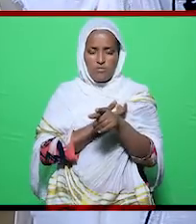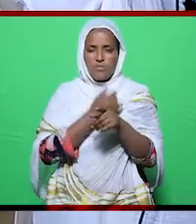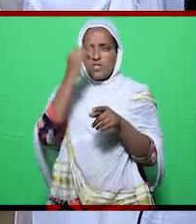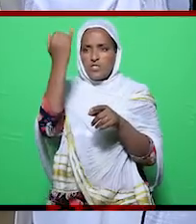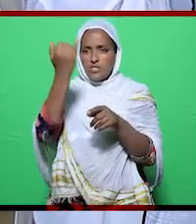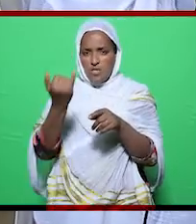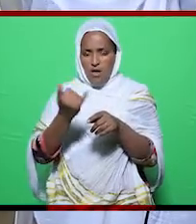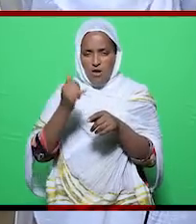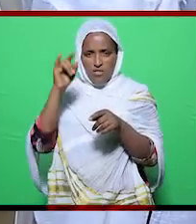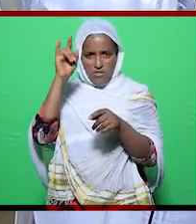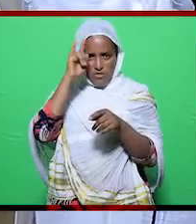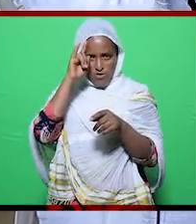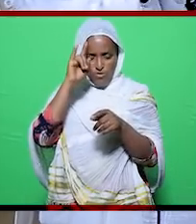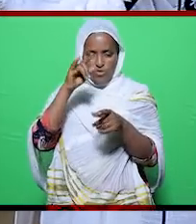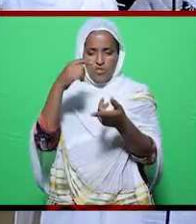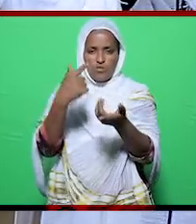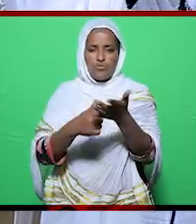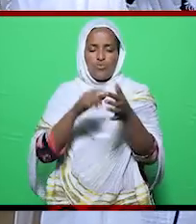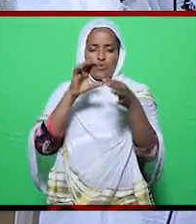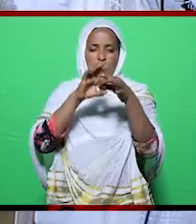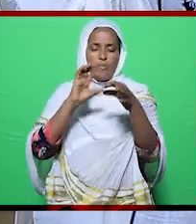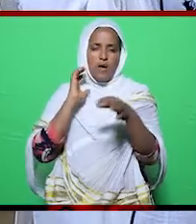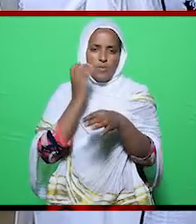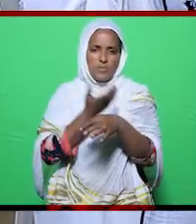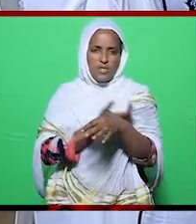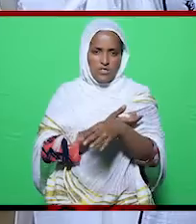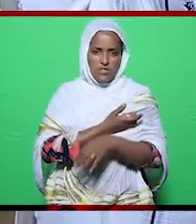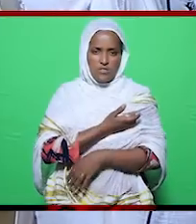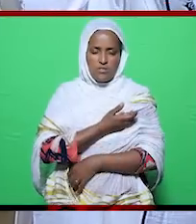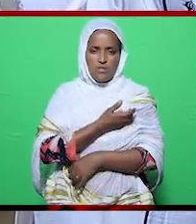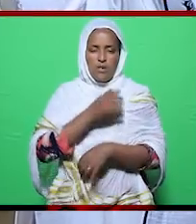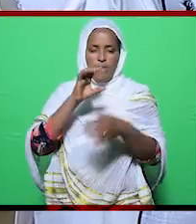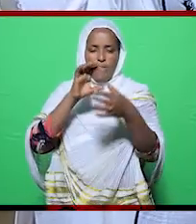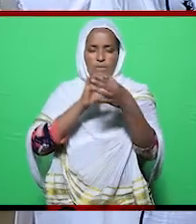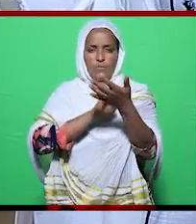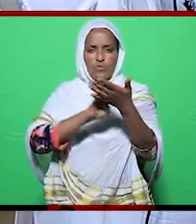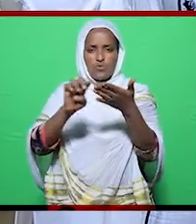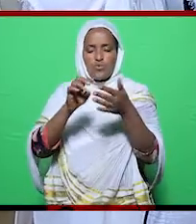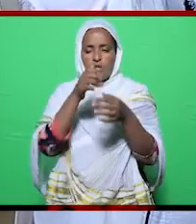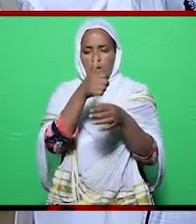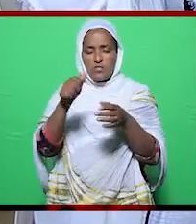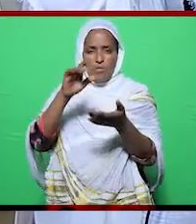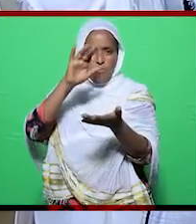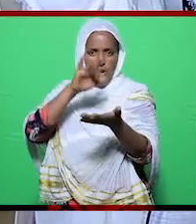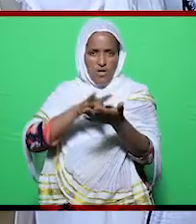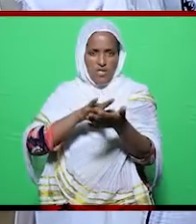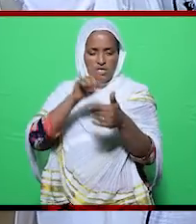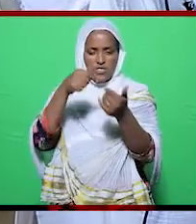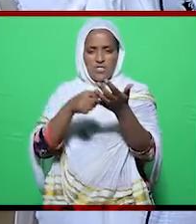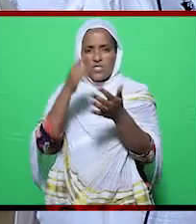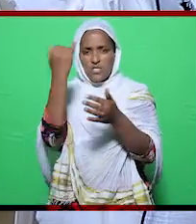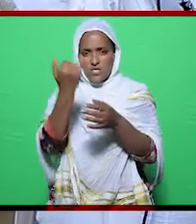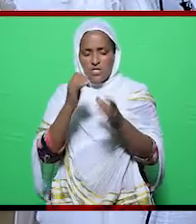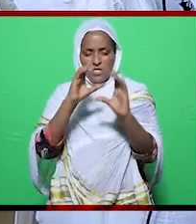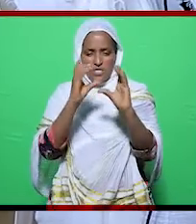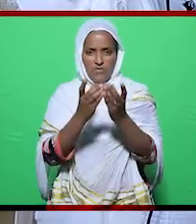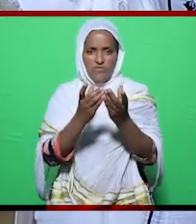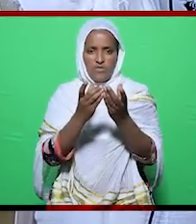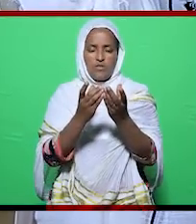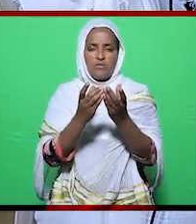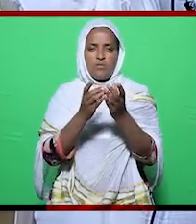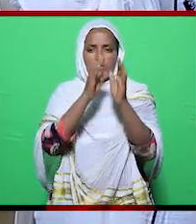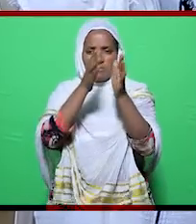መምህር ናቸው። ወንድማችንም ሳሊ ዘሪሁን እዚሁ የማህበራችን ማህበረ ቅዱሳን የአዲስ አበባ